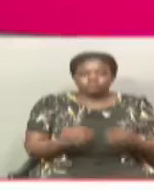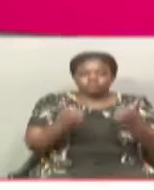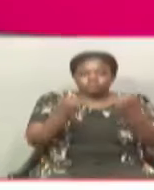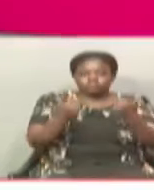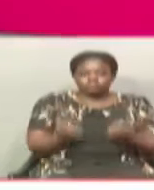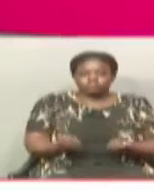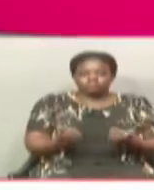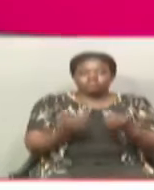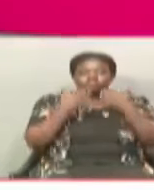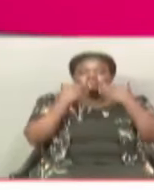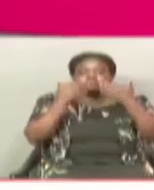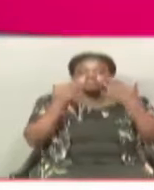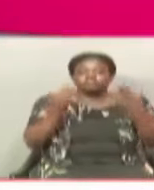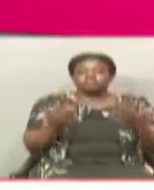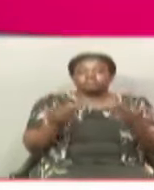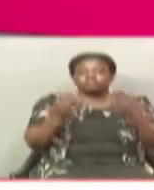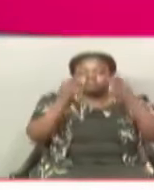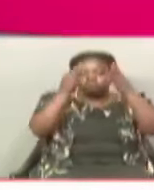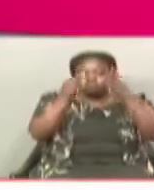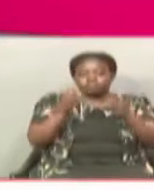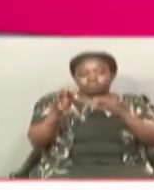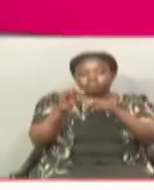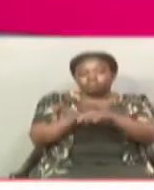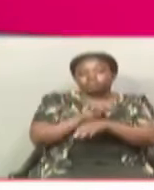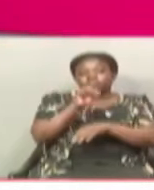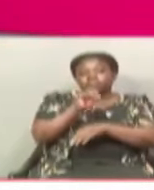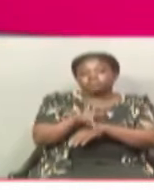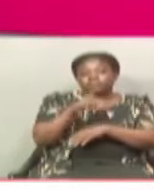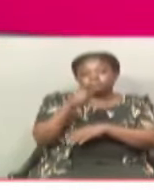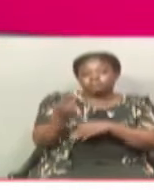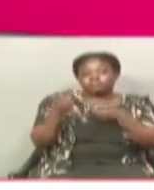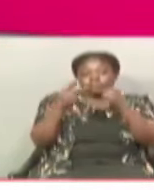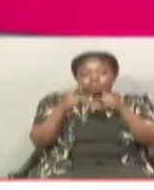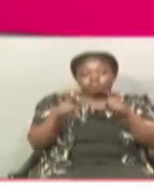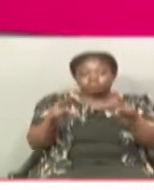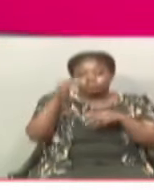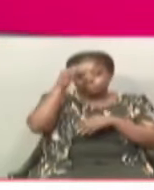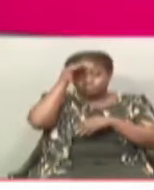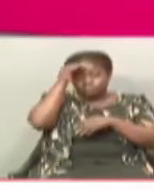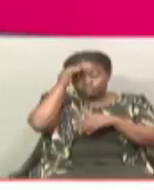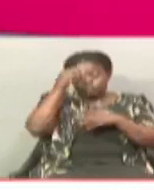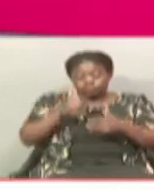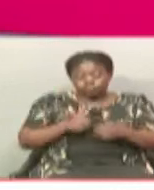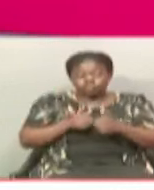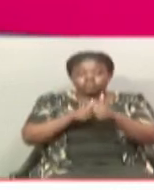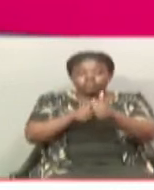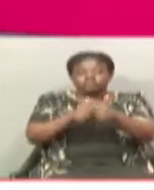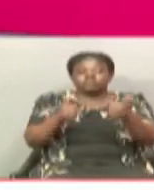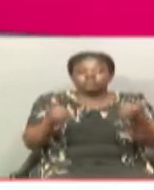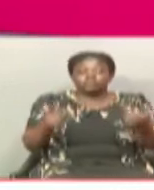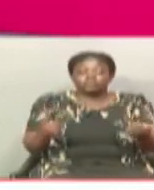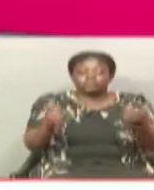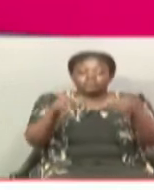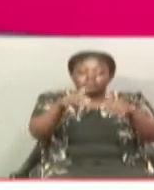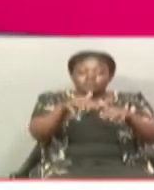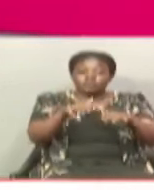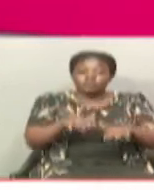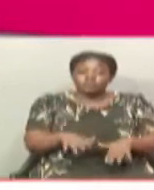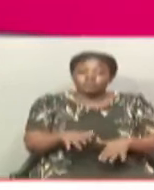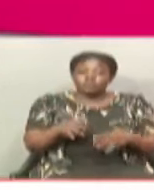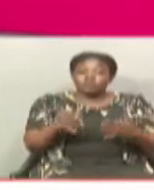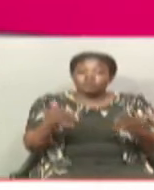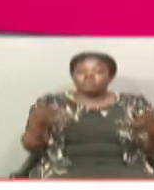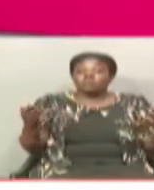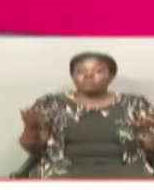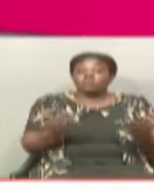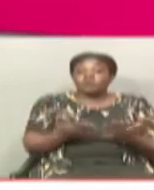Bannaffe mwebale okukalira n'okusala obukedde TV1 katutandike ne poliisi erinnye eggere mu lumbe olw'omutaka